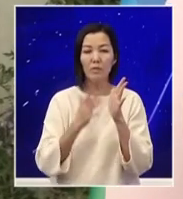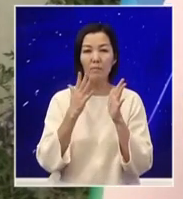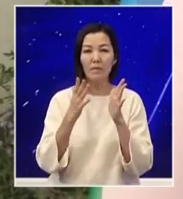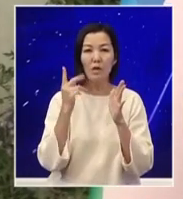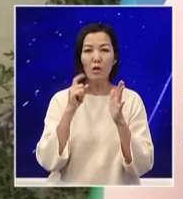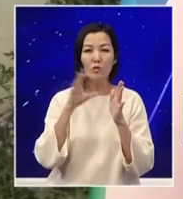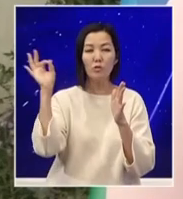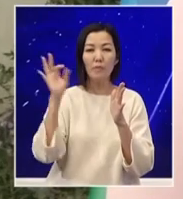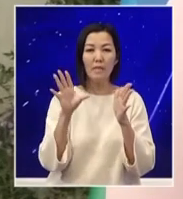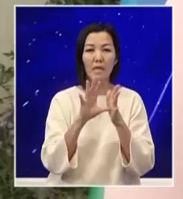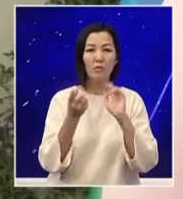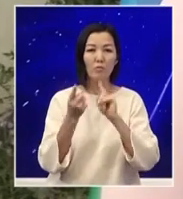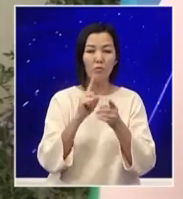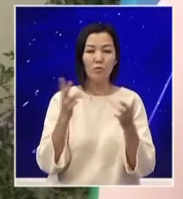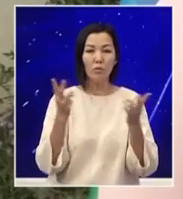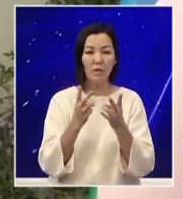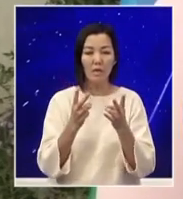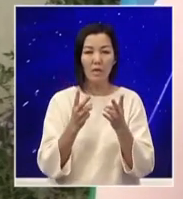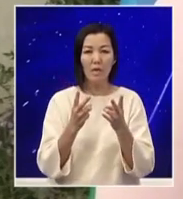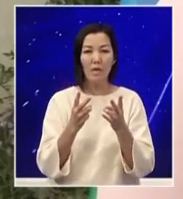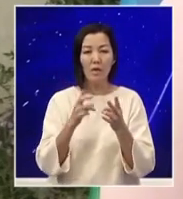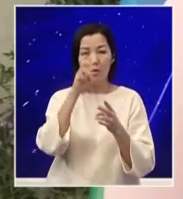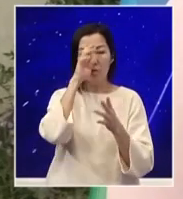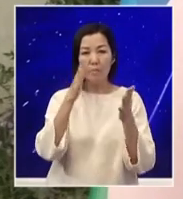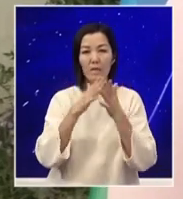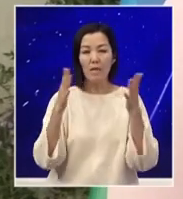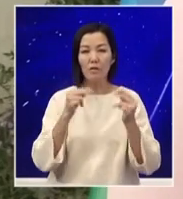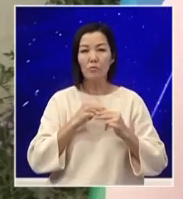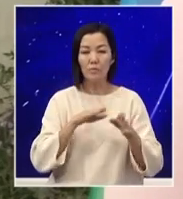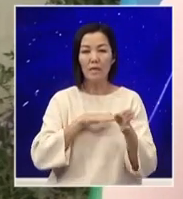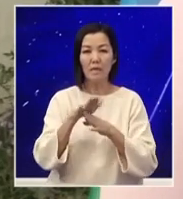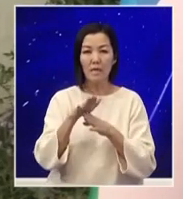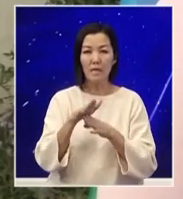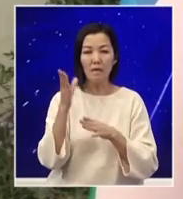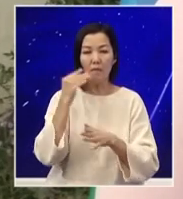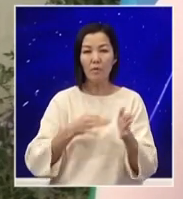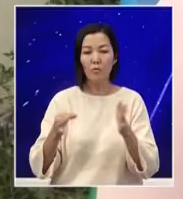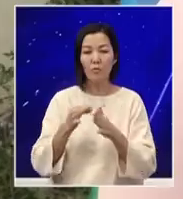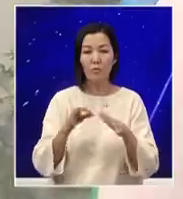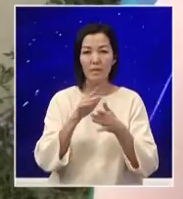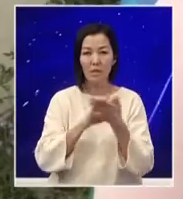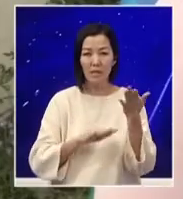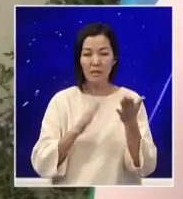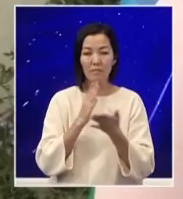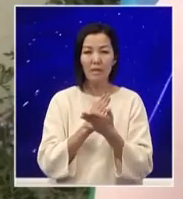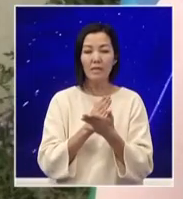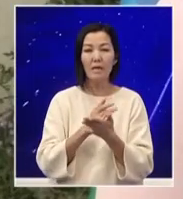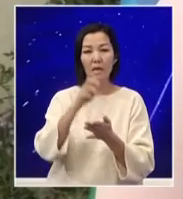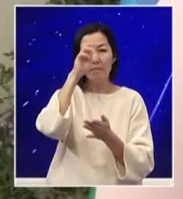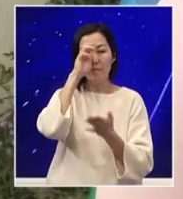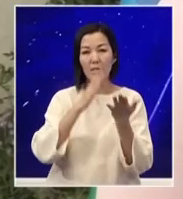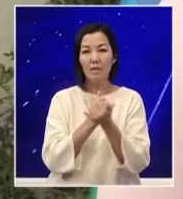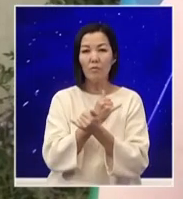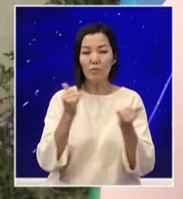дейін электронды форматқа көшіру бойынша. Осы бойынша үкіметпен үлкен жұмыс жасалып жатыр. Ол жұмыс Алматы облысында да жасалып жатыр. Жаңа мемлекеттік